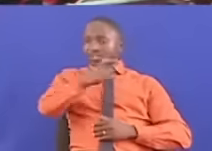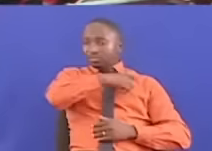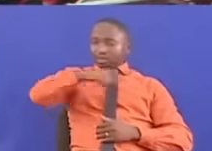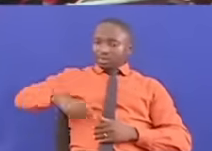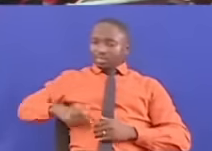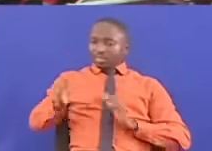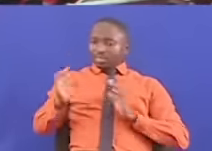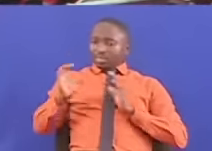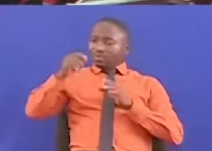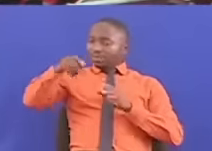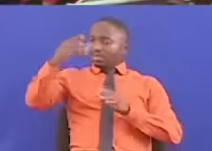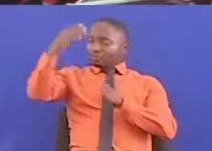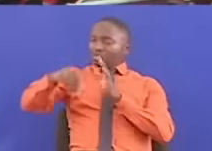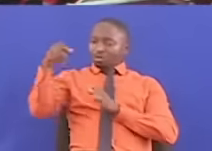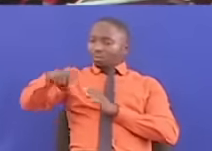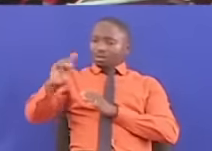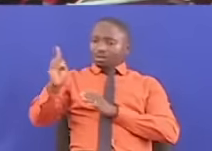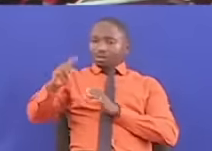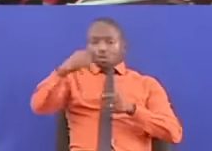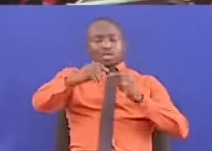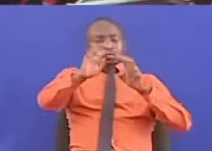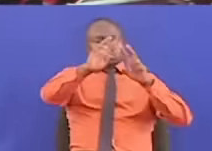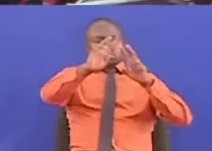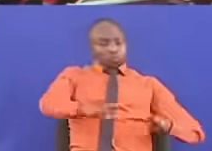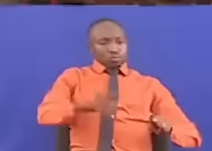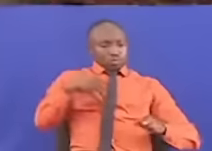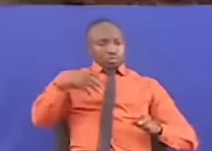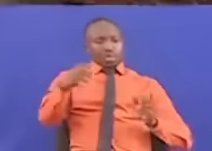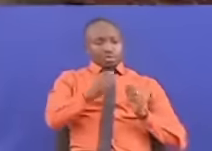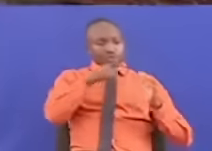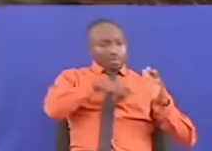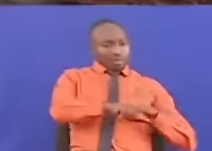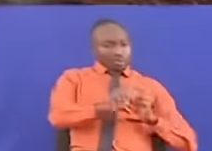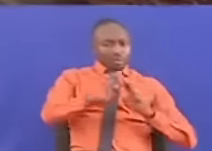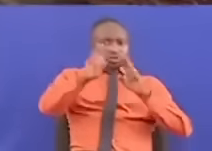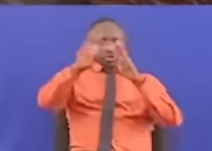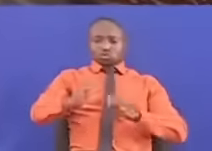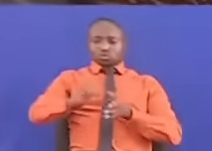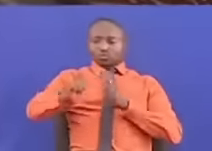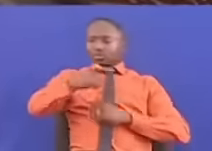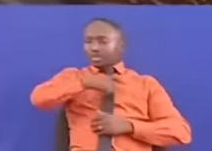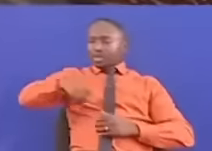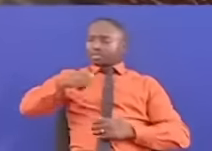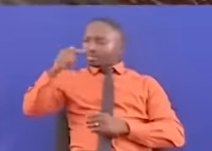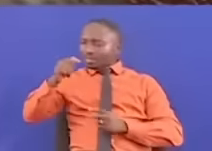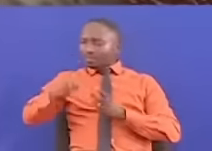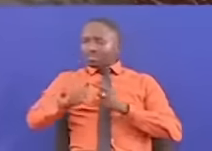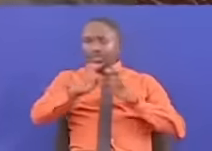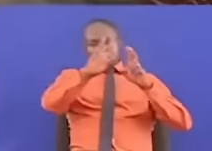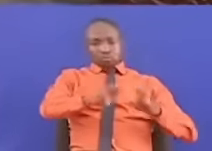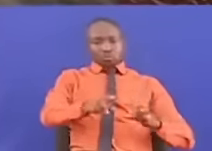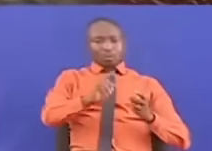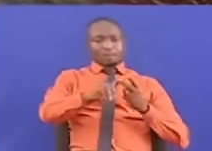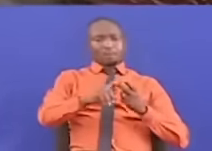isi pale i kungu wia mambo ndani i kungu of tamisemi i kuang